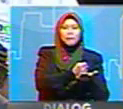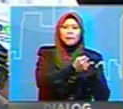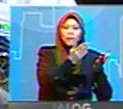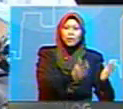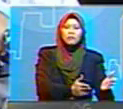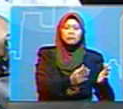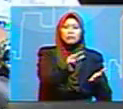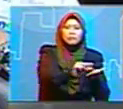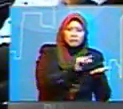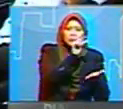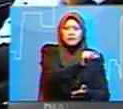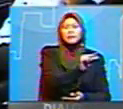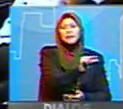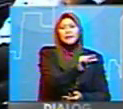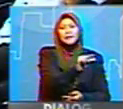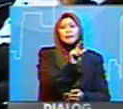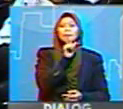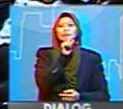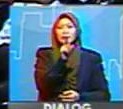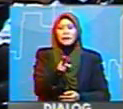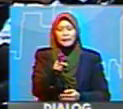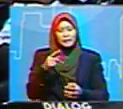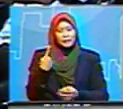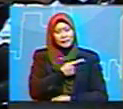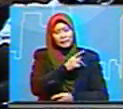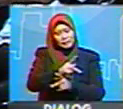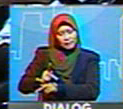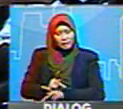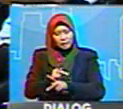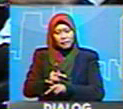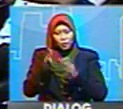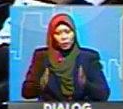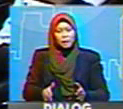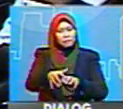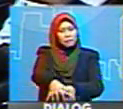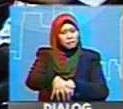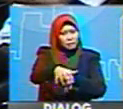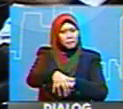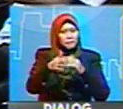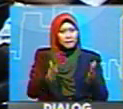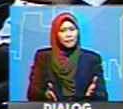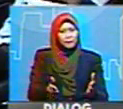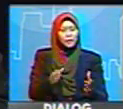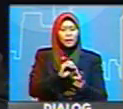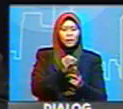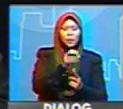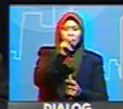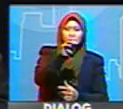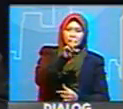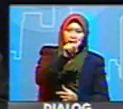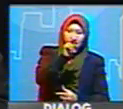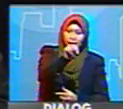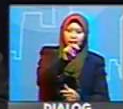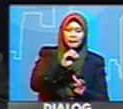tingkatkan sebenarnya kalau sebetul-betul a kita hanya jaga pesawah kita hanya jaga nelayan kita Han jaga